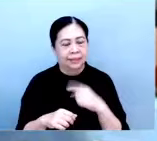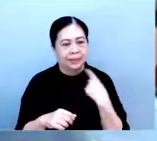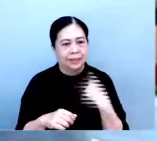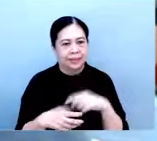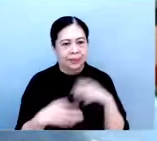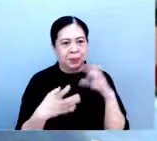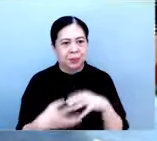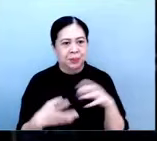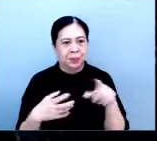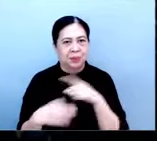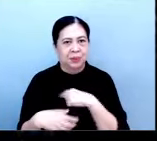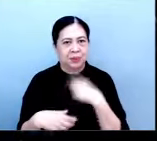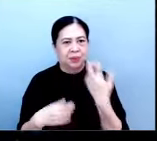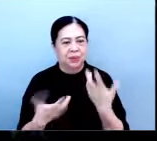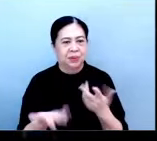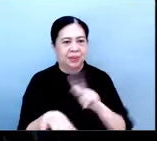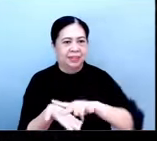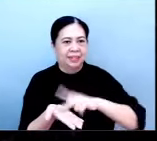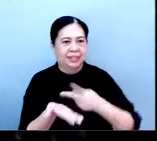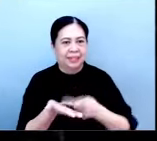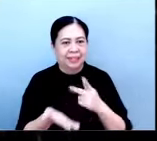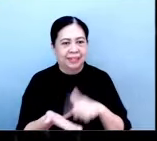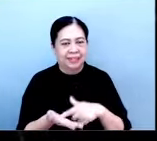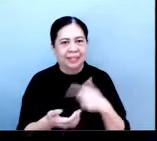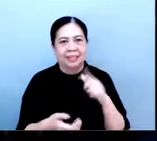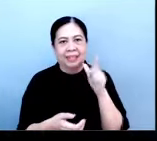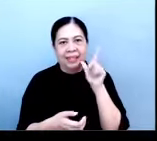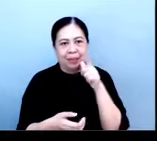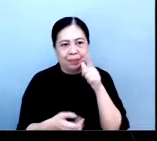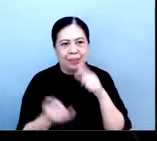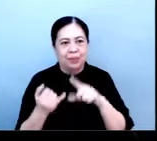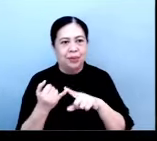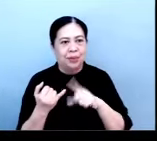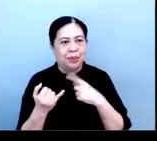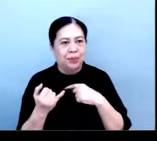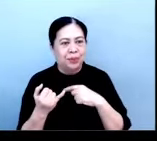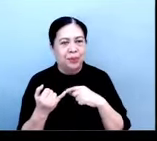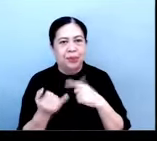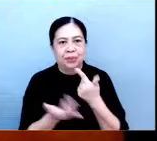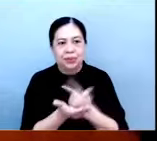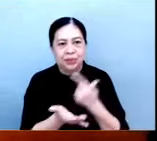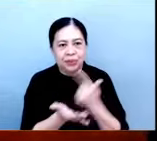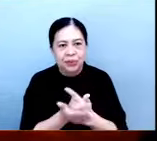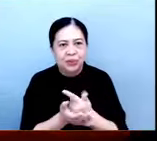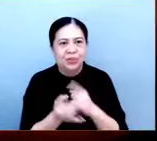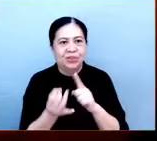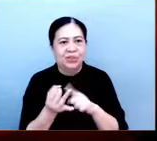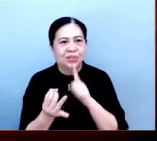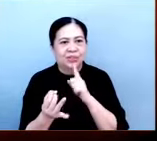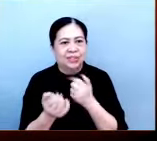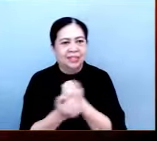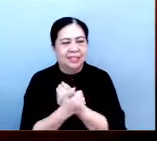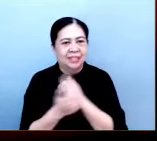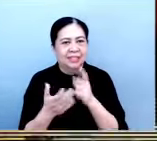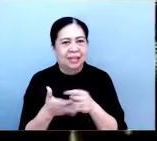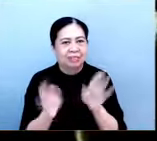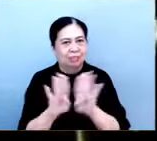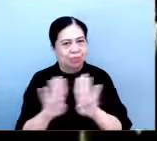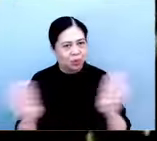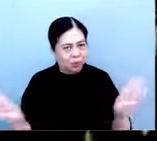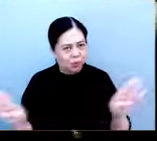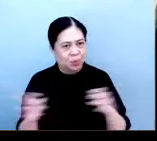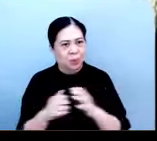ng kusina nyo, ha? May pa-lemon, may pa-luya, may ano. I love that it's so open and it's